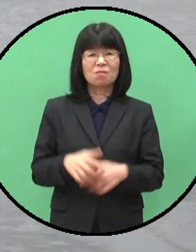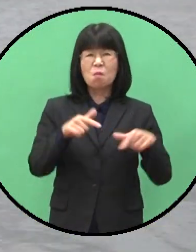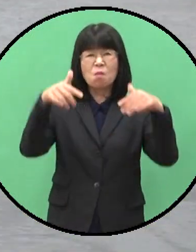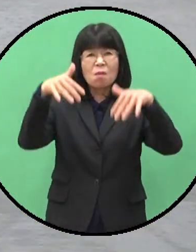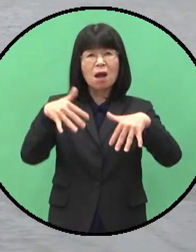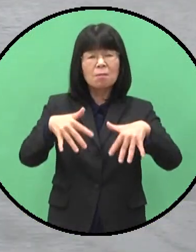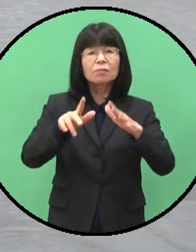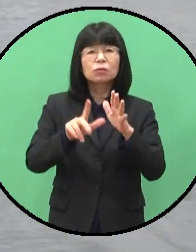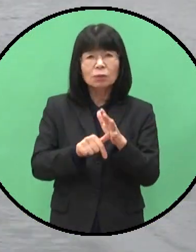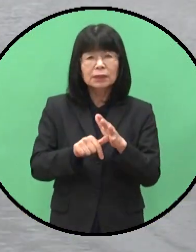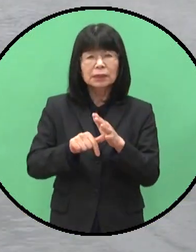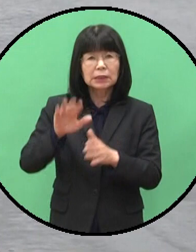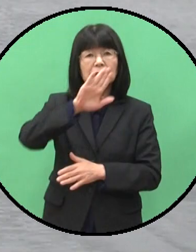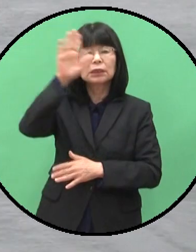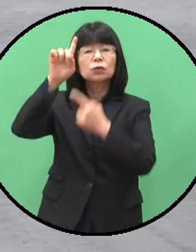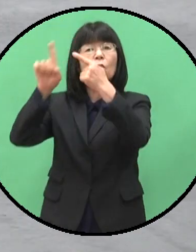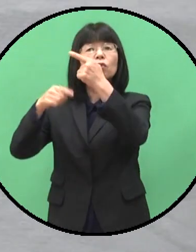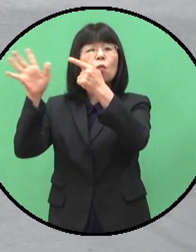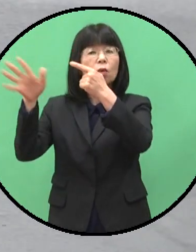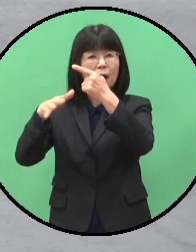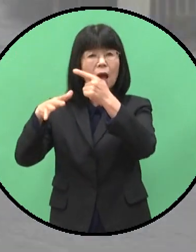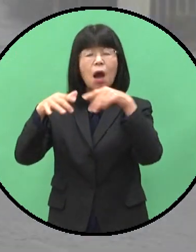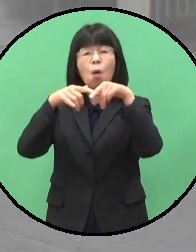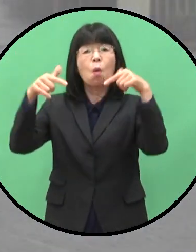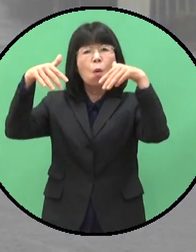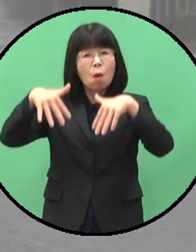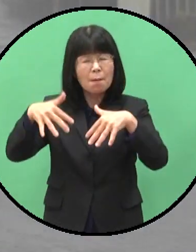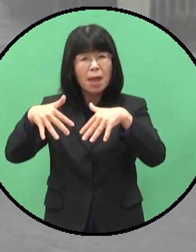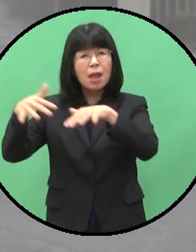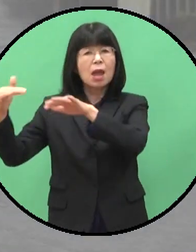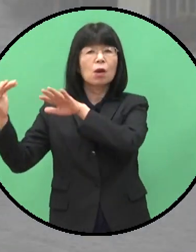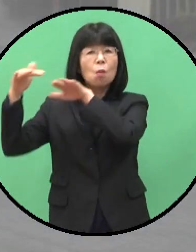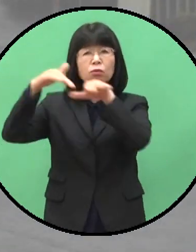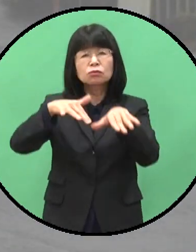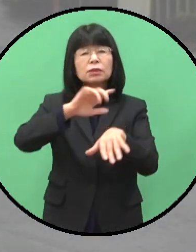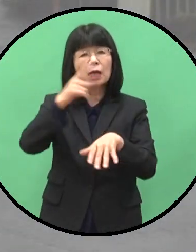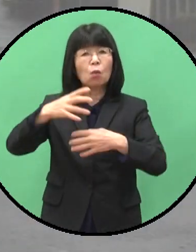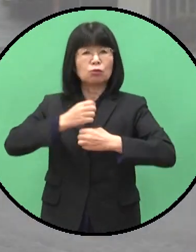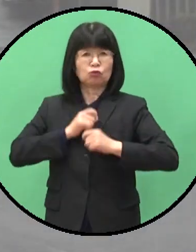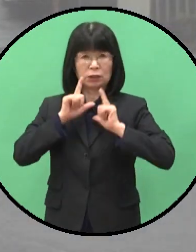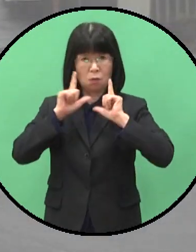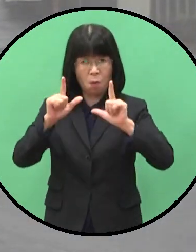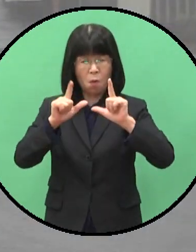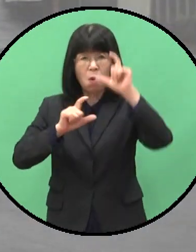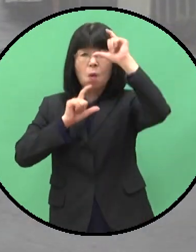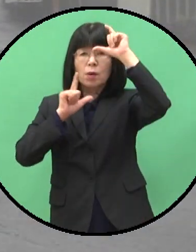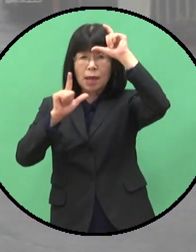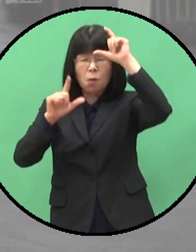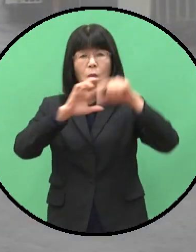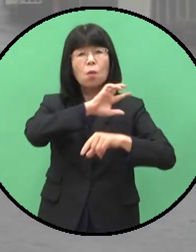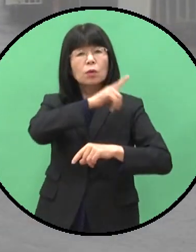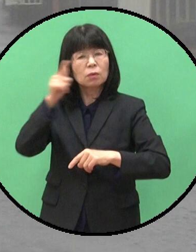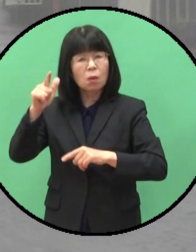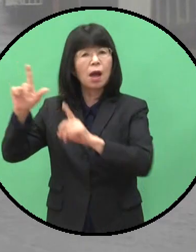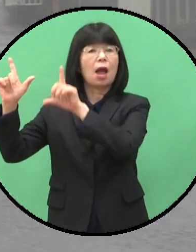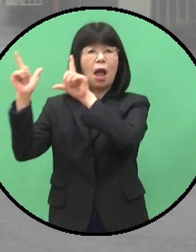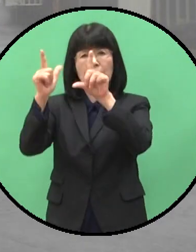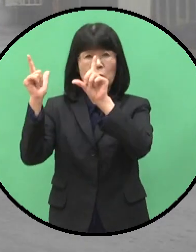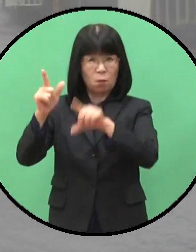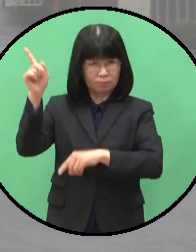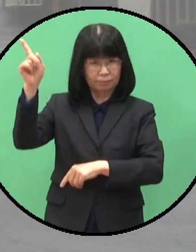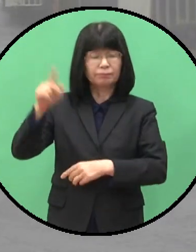際に気象庁からは大雨・洪水などの注意報や警報などの気象情報が発表